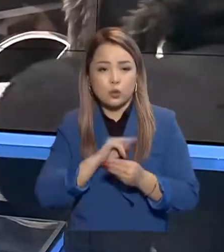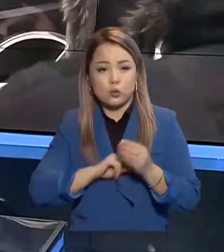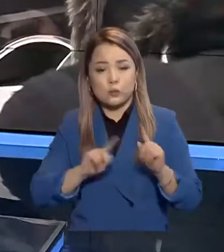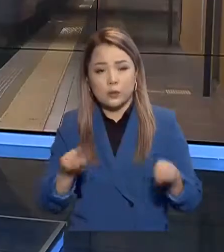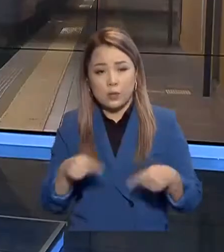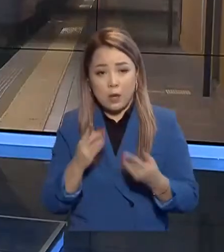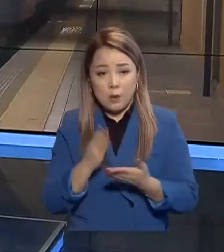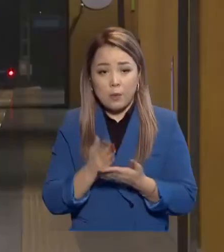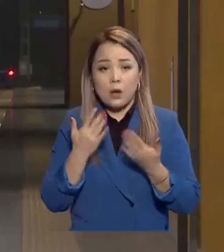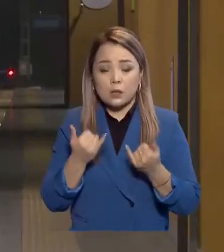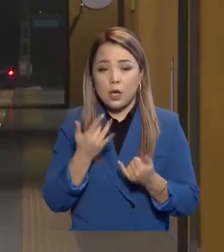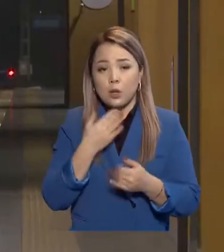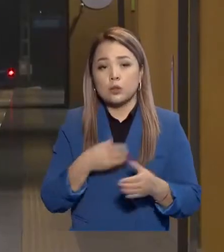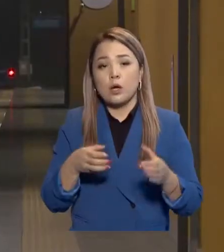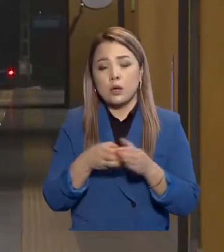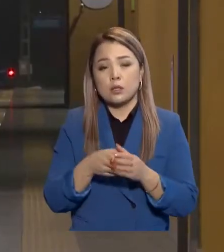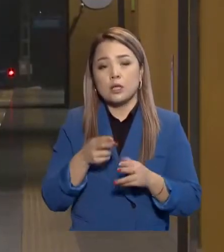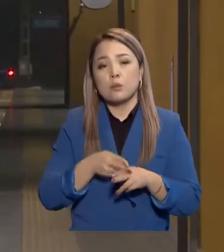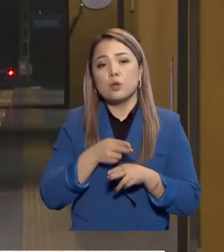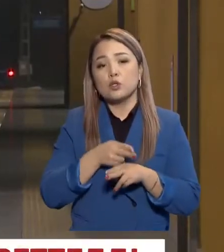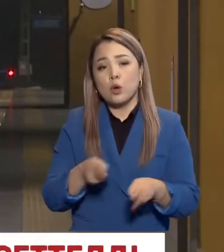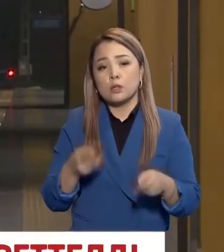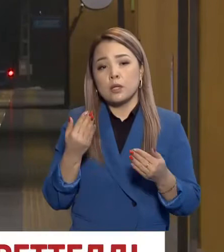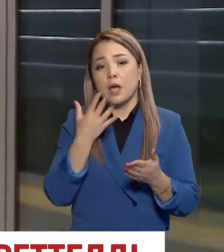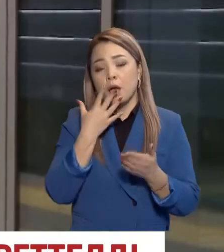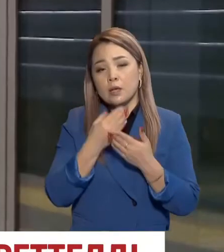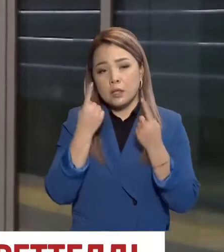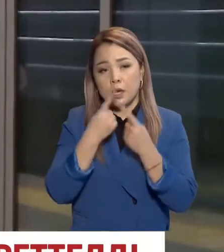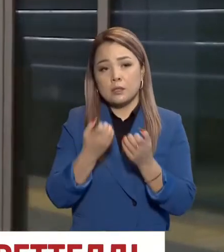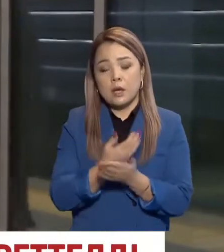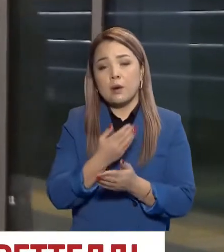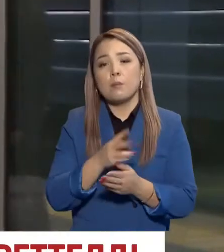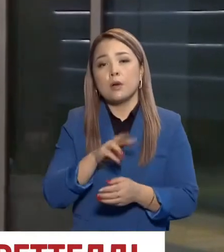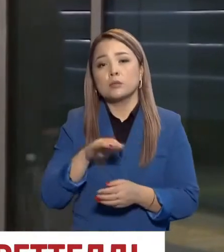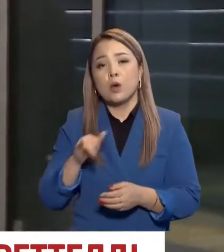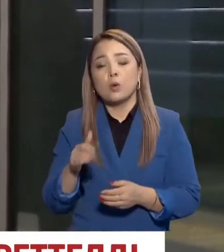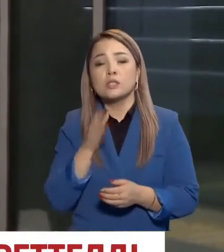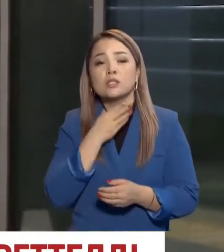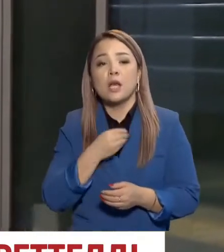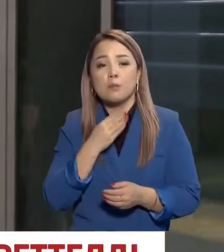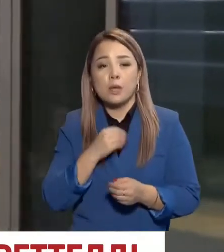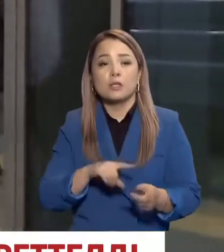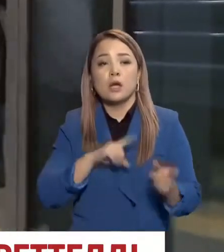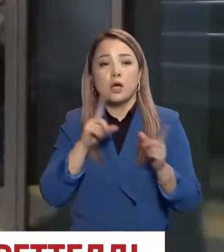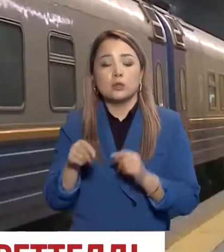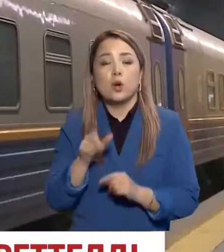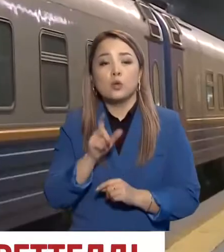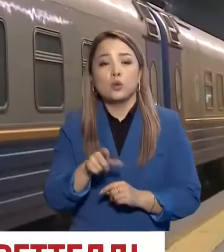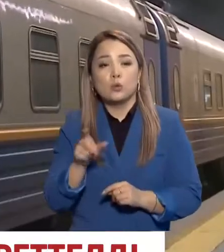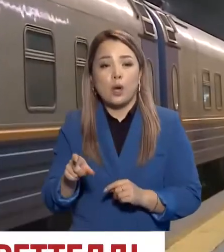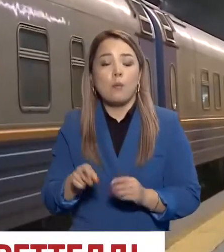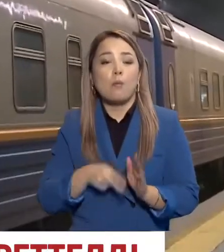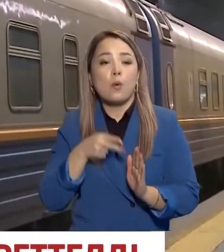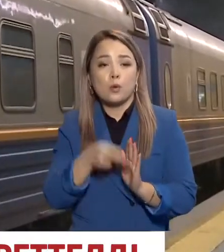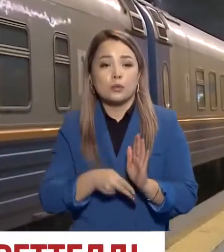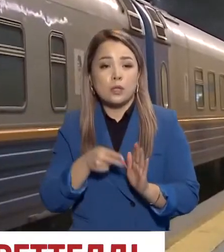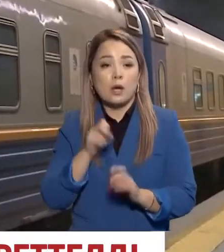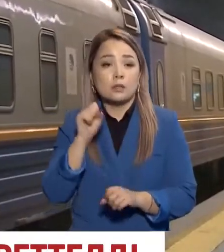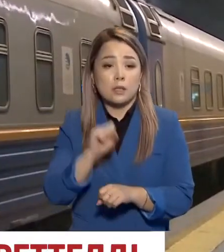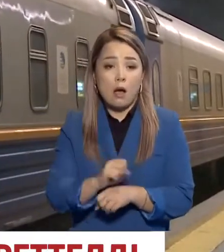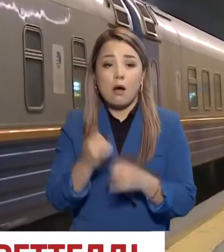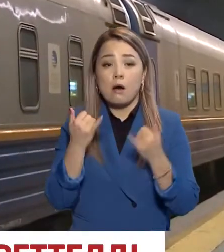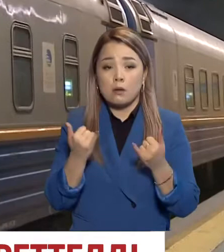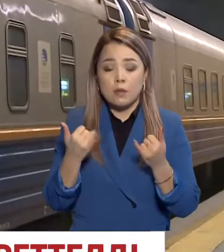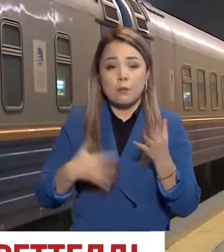жолы ұлттық компаниясының өкілдері хабарлады. Осыған дейін Маңғыстау, Семей бағытымен қатынайтын жолаушы пойыздары тоқтатылған еді.